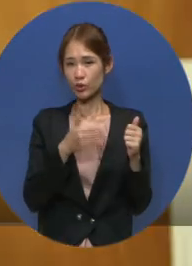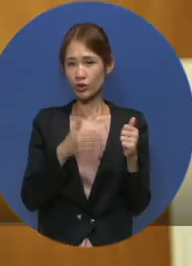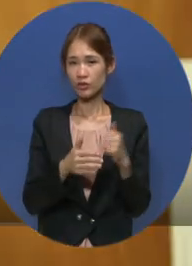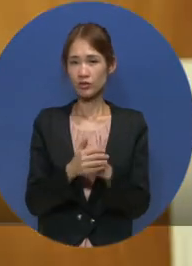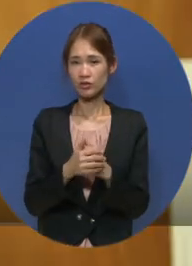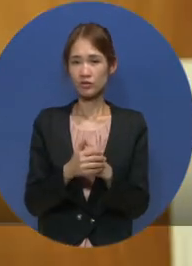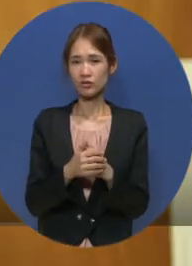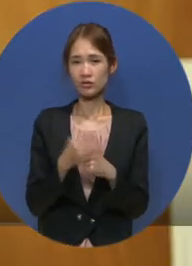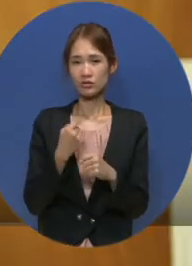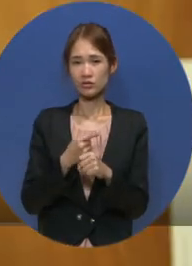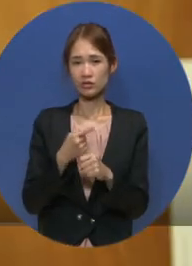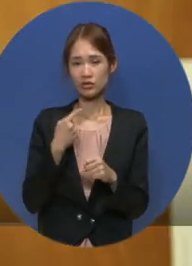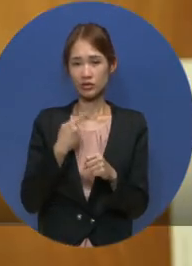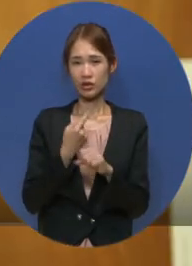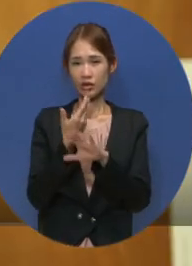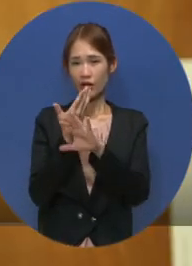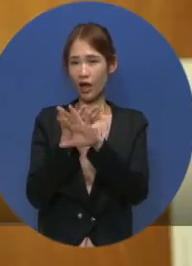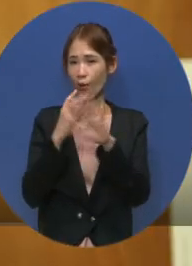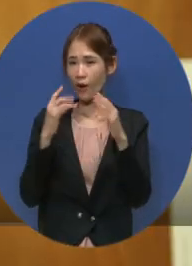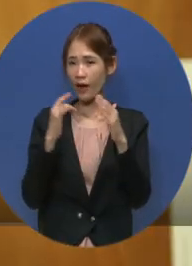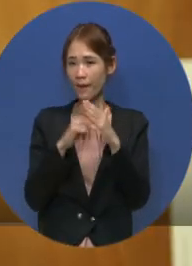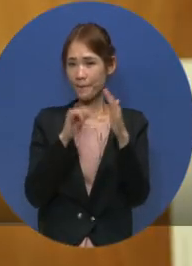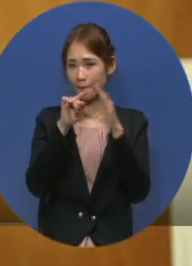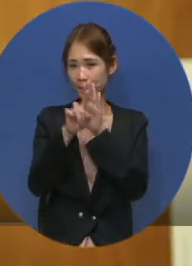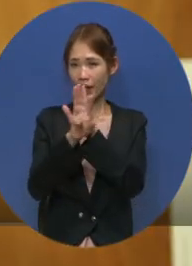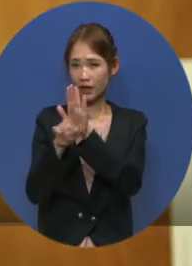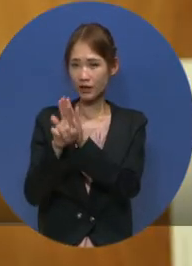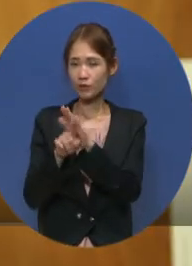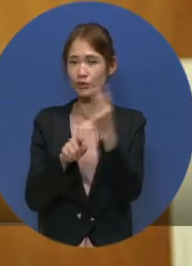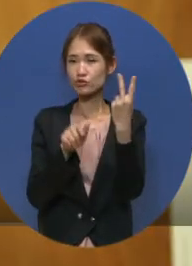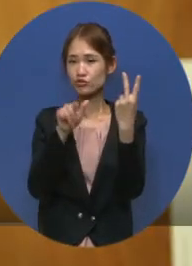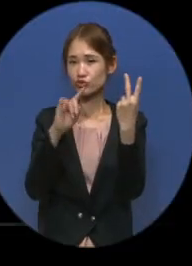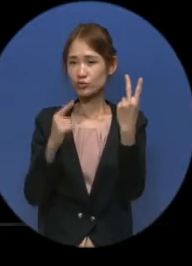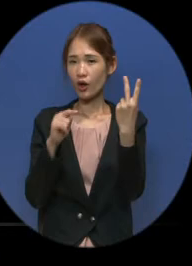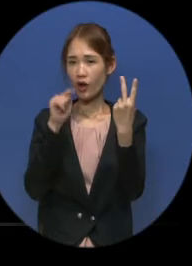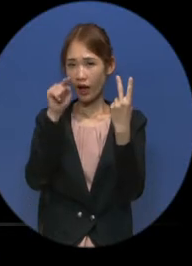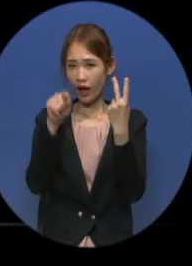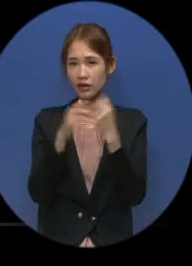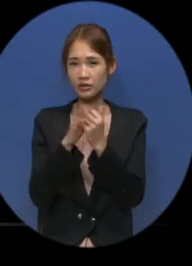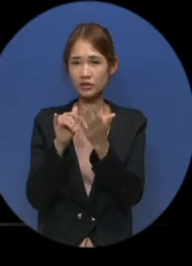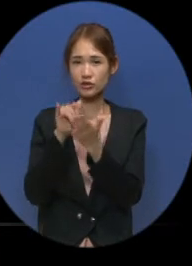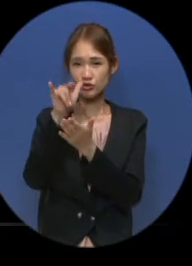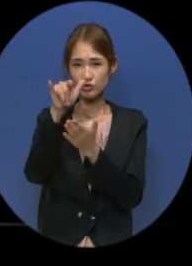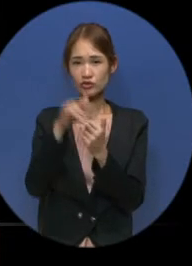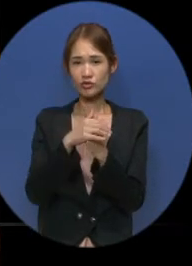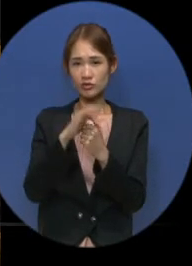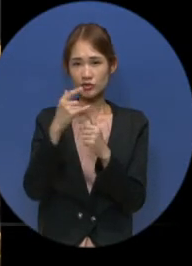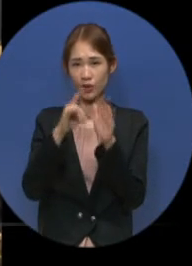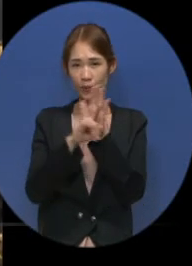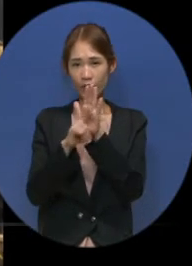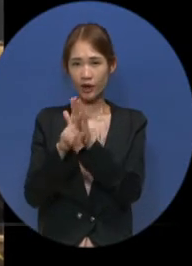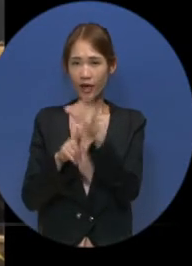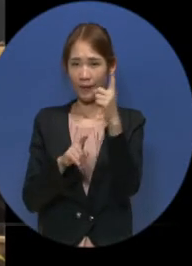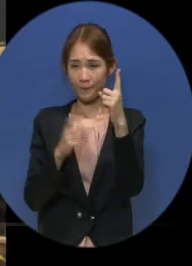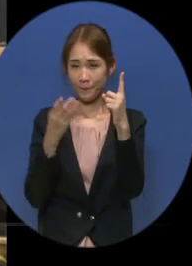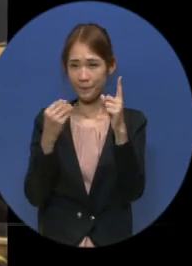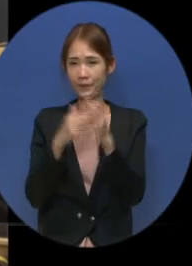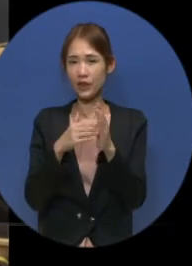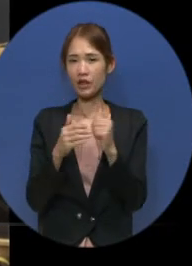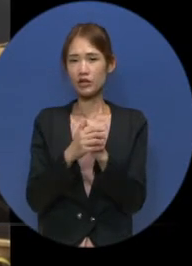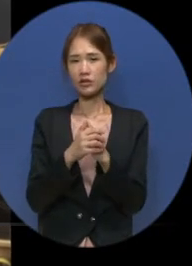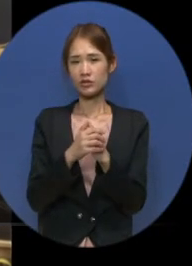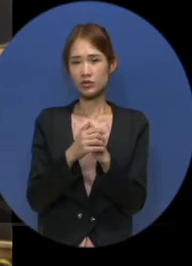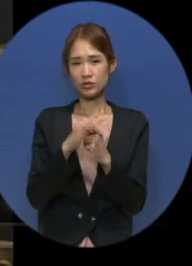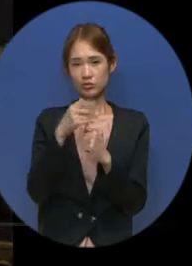있을까요? 저희가 작년에 그 해외 박람회를 두 번 했는데요. 뉴욕에서 스테이셔너리쇼 박람회를 한번 했었고요. 그리고